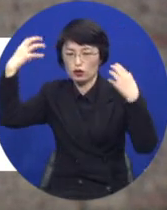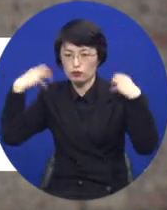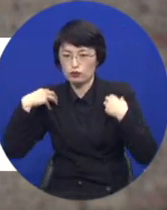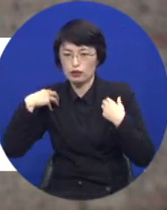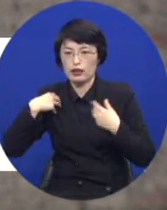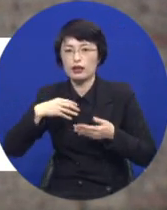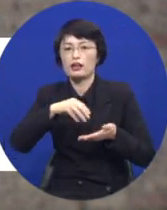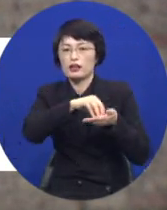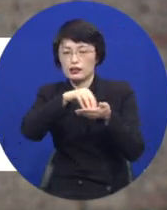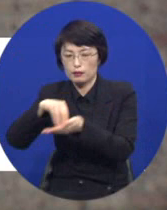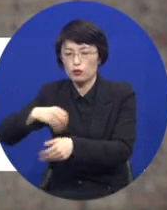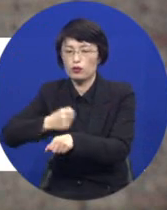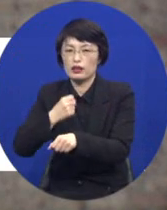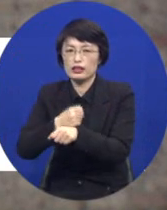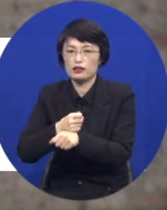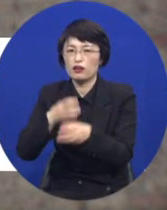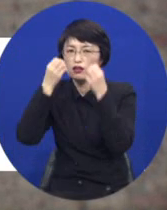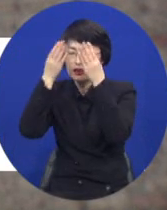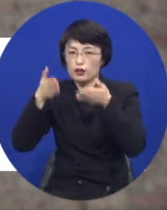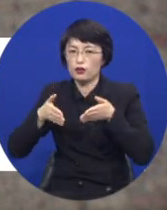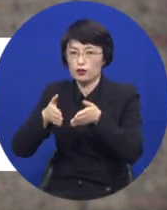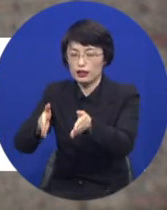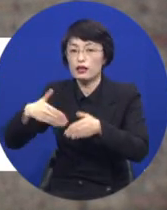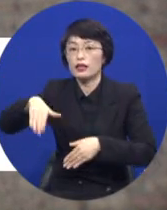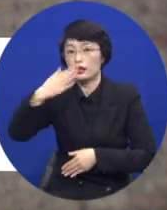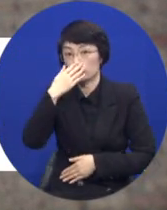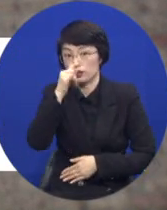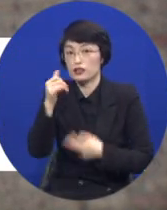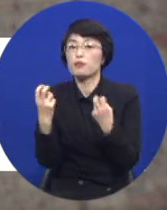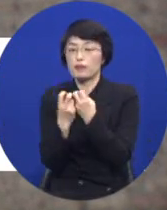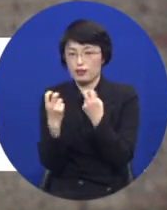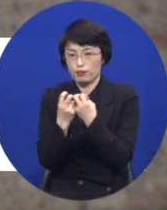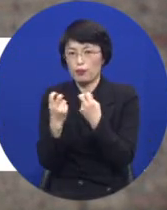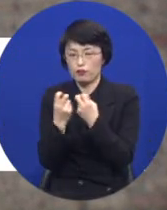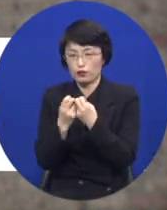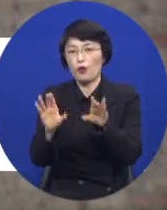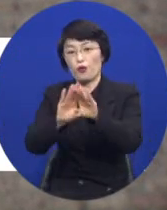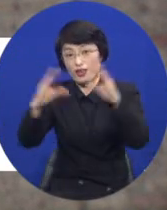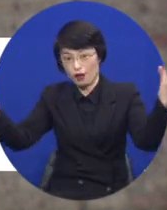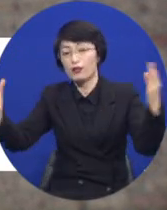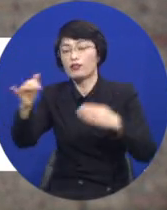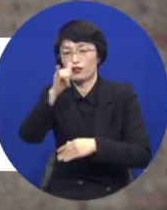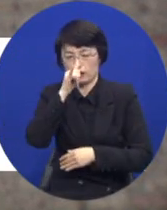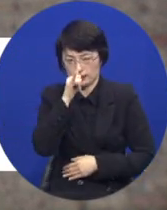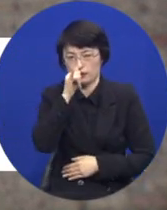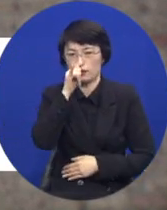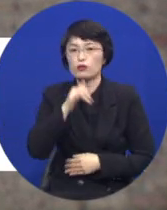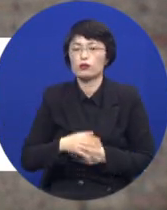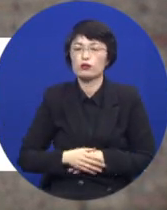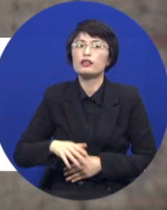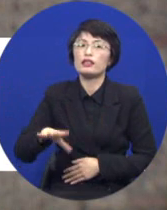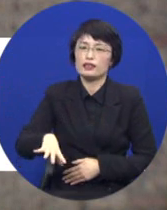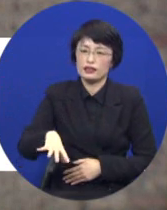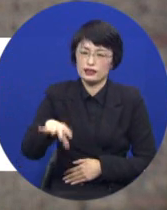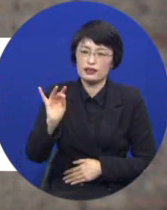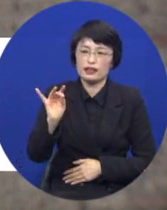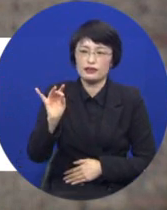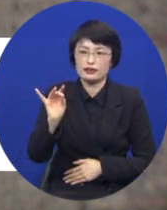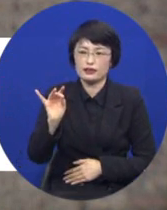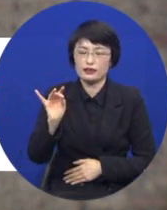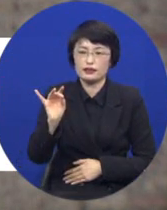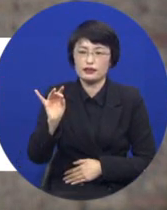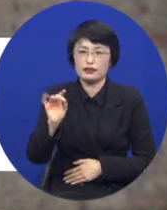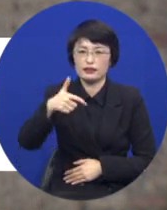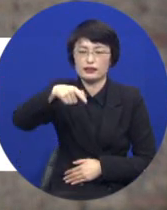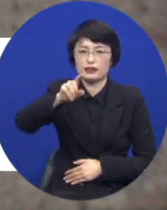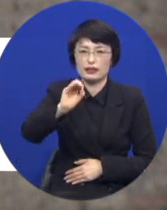해서 어제 3 의 길로 갈 수 있는 방안도 어 뭐 14 어는 있습니다마는 일단은 아무튼 아 강